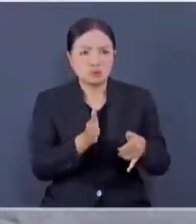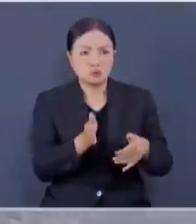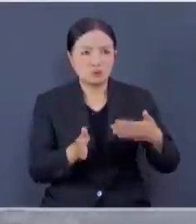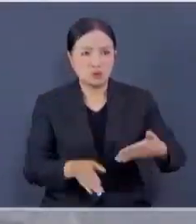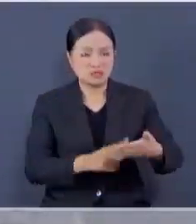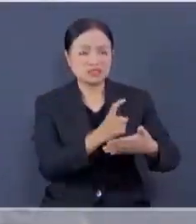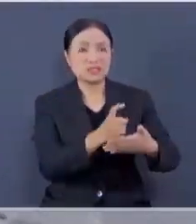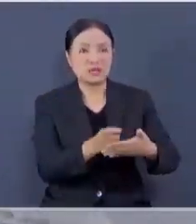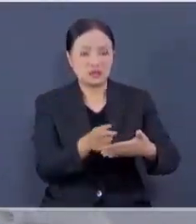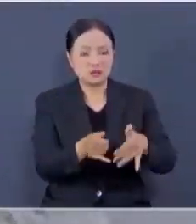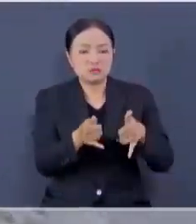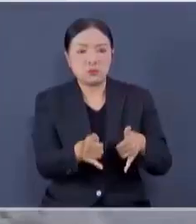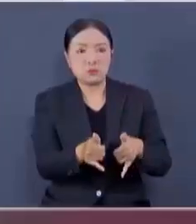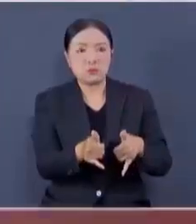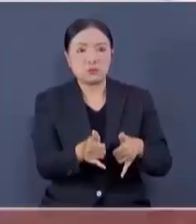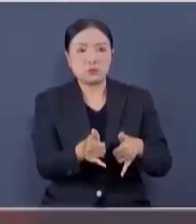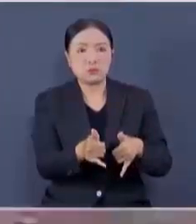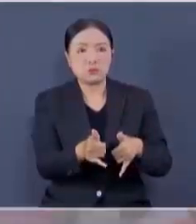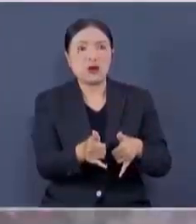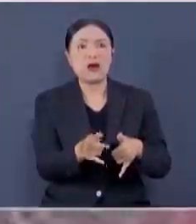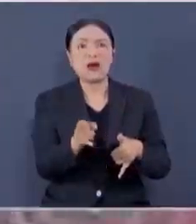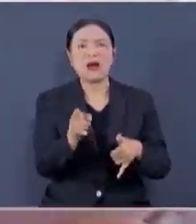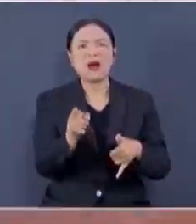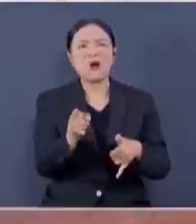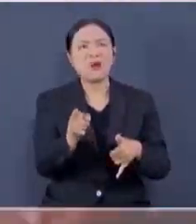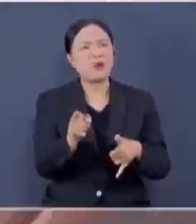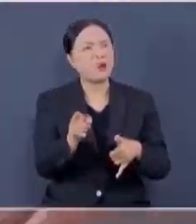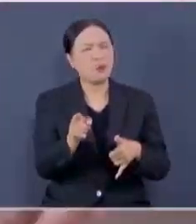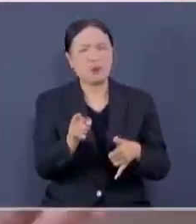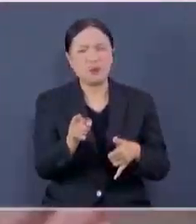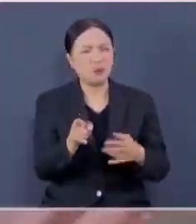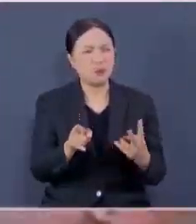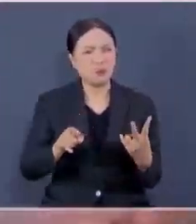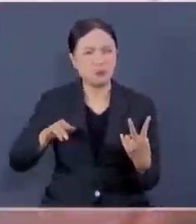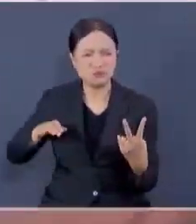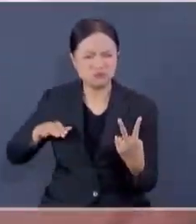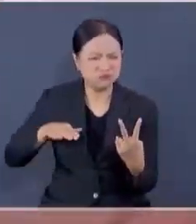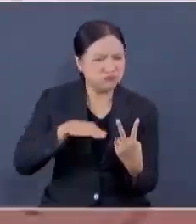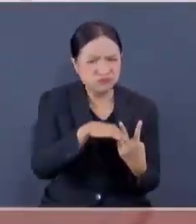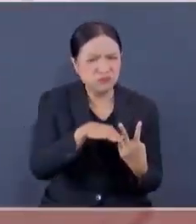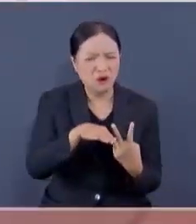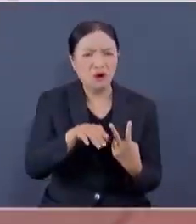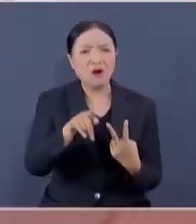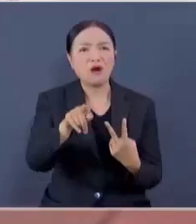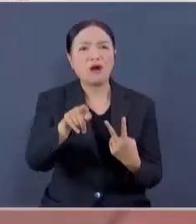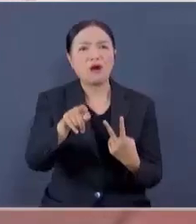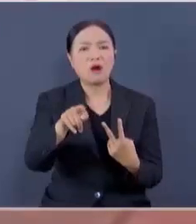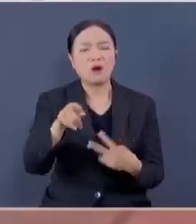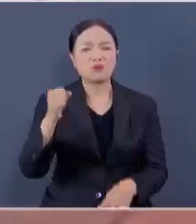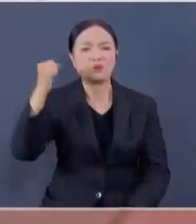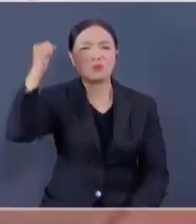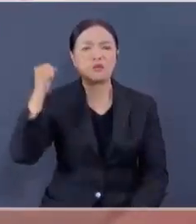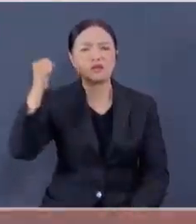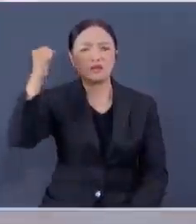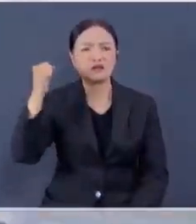เสียแล้วจู่ๆครับคุณผู้ชมมาแบบนี้เลยรถเข้าใจว่าเป็นรถแบบมินิบัสเนี่ยนะครับ